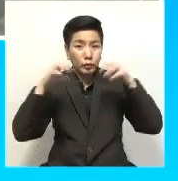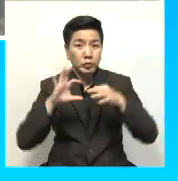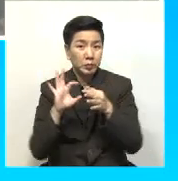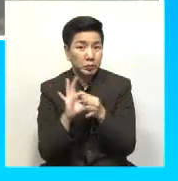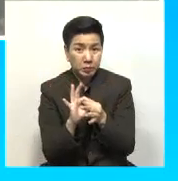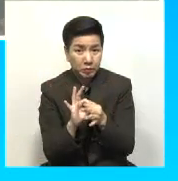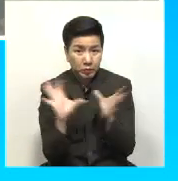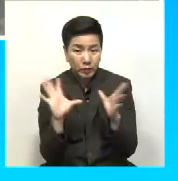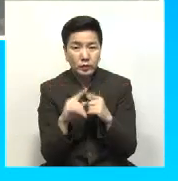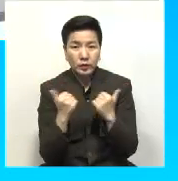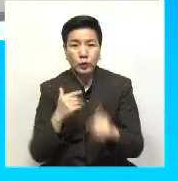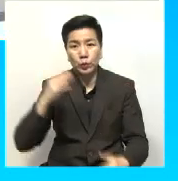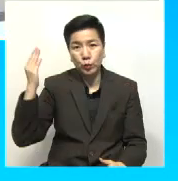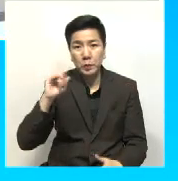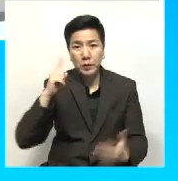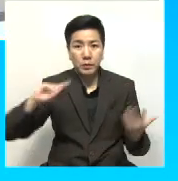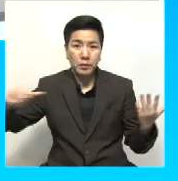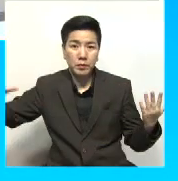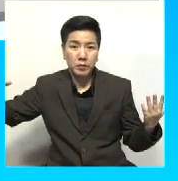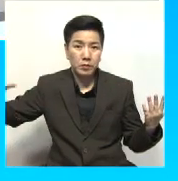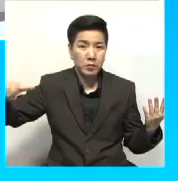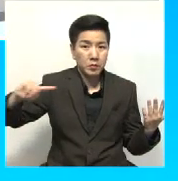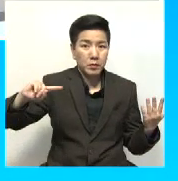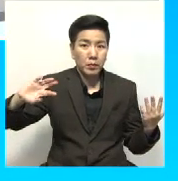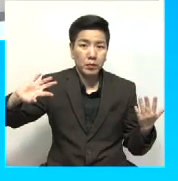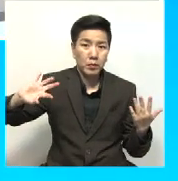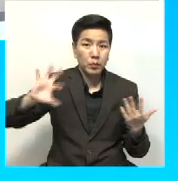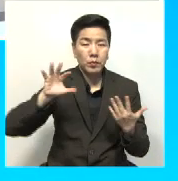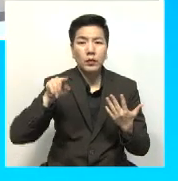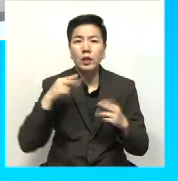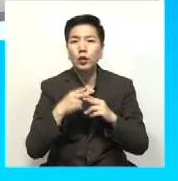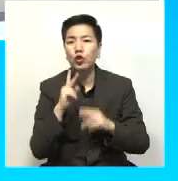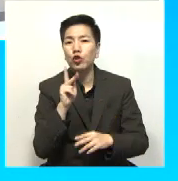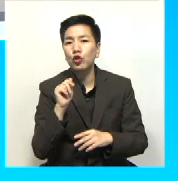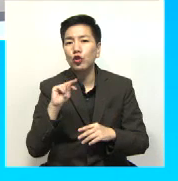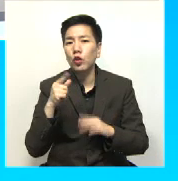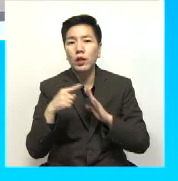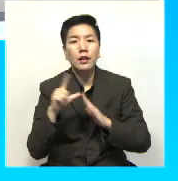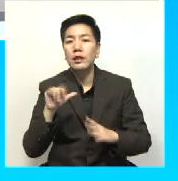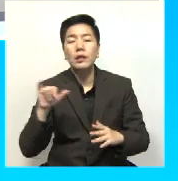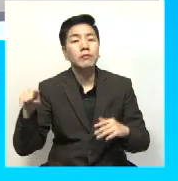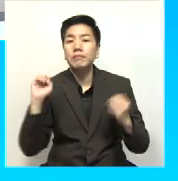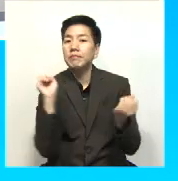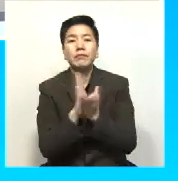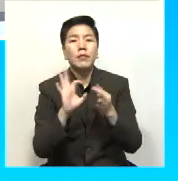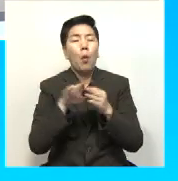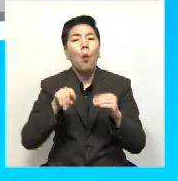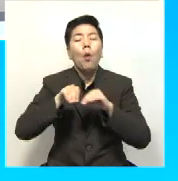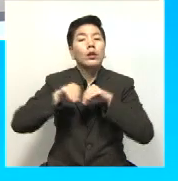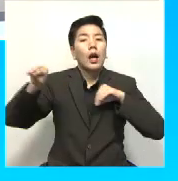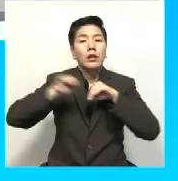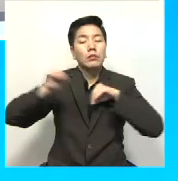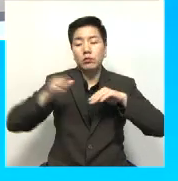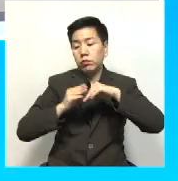ไม่ได้เกี่ยวข้องกับเรื่องของพายุลูกใหม่ก็คือพายุไต้ฝุ่นกองเลยถูกต้องไหมคะ ถูกต้องครับตัวนั้นมันยังอยู่ไกลม